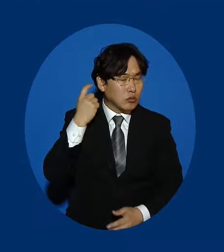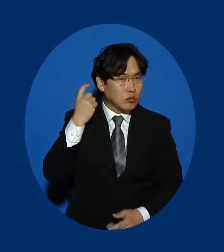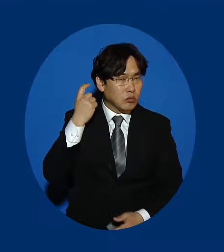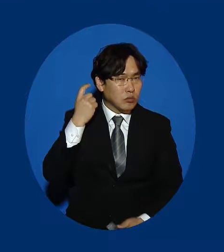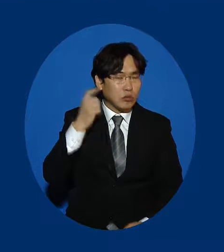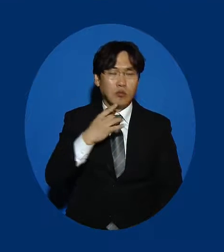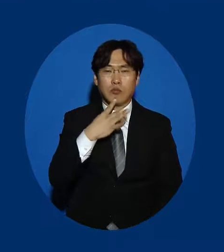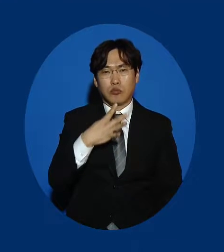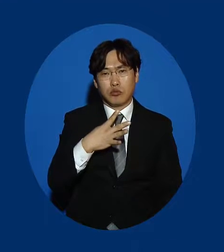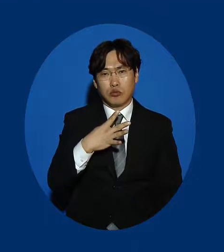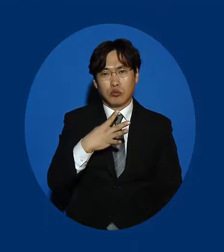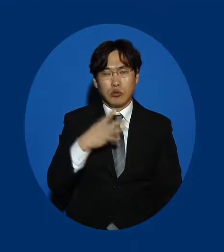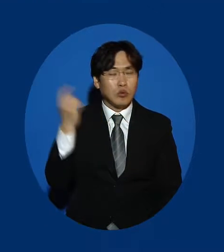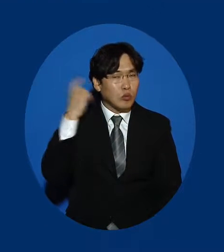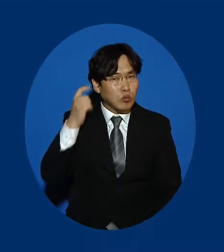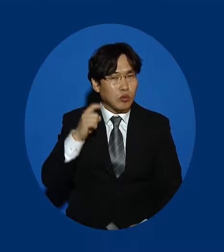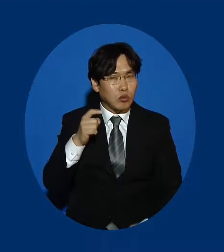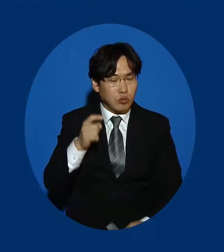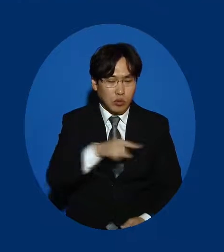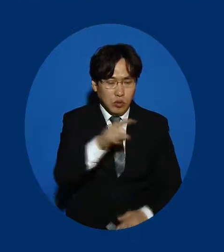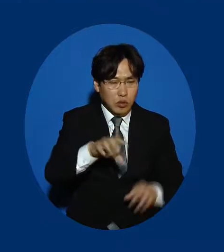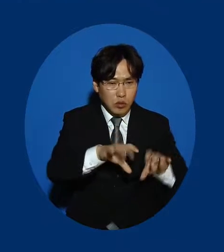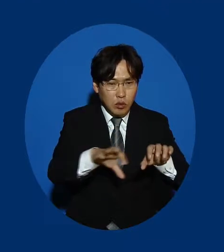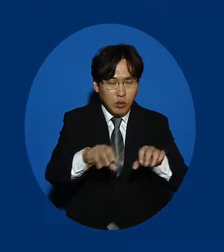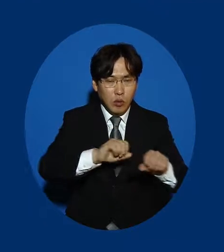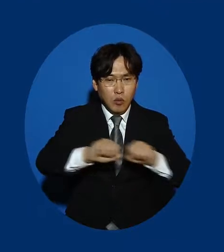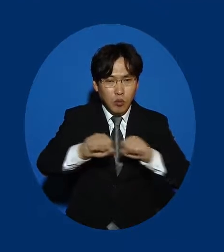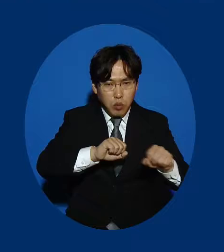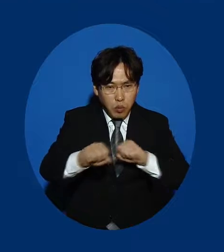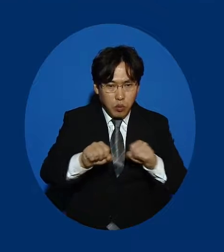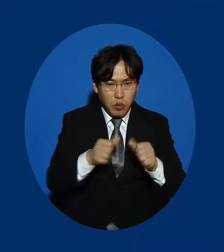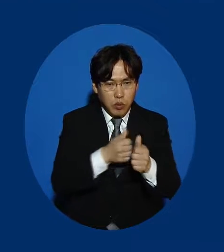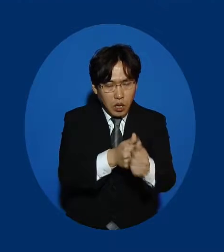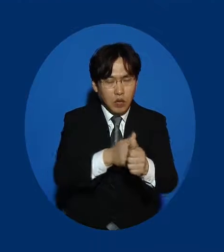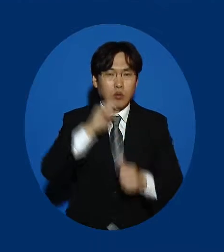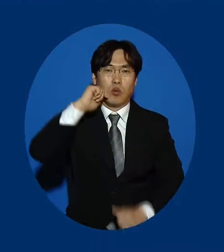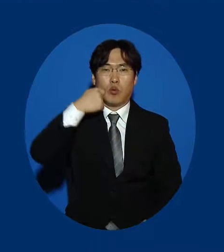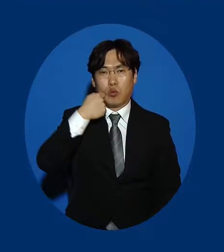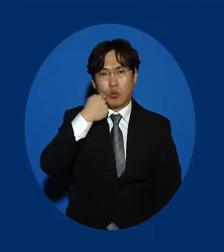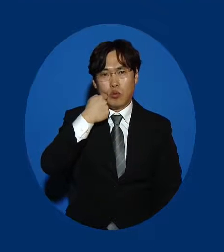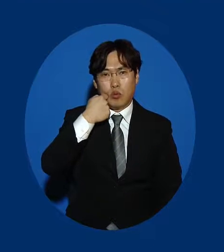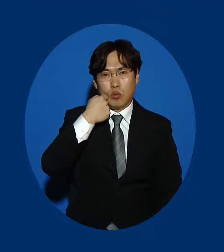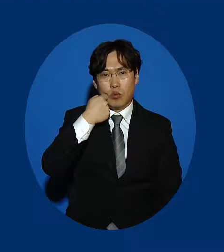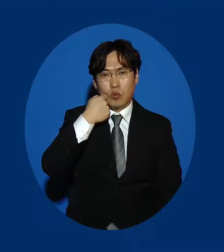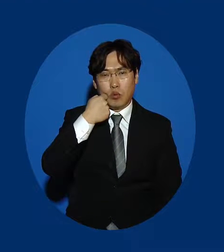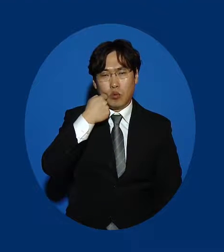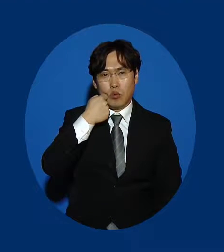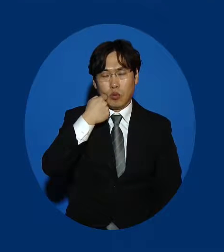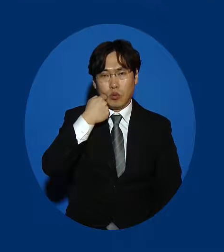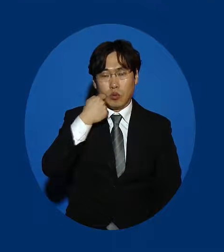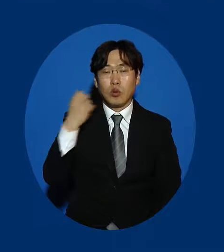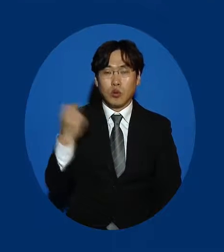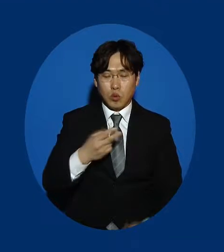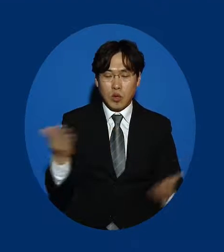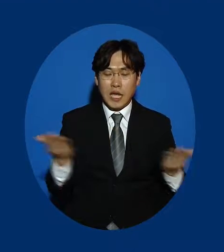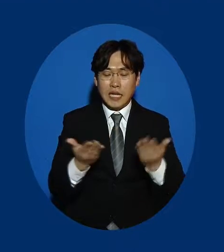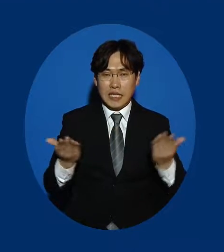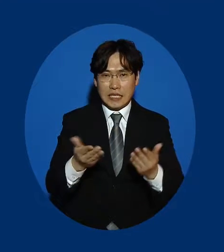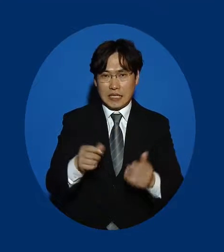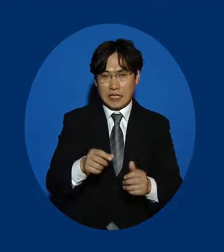알다시피 소리만 듣고 따라한다는 건 쉽지는 않거든요. 이런 어려움들. 그다음에 정부 일자리 장애인들한테 주는